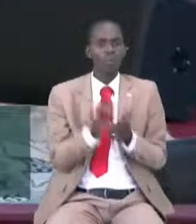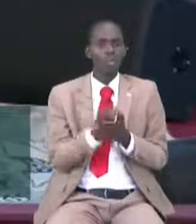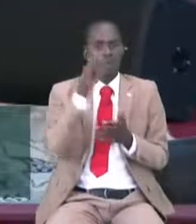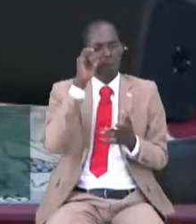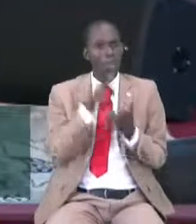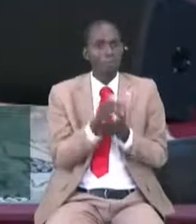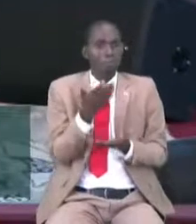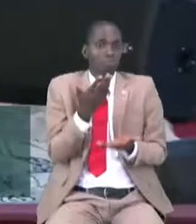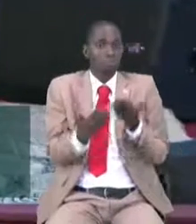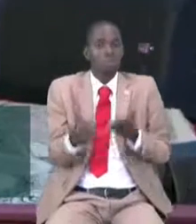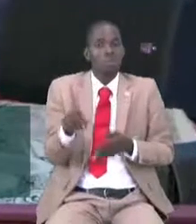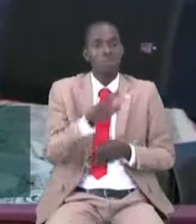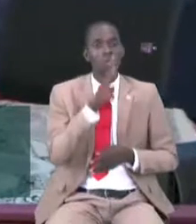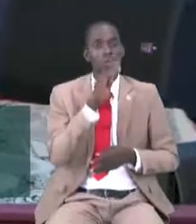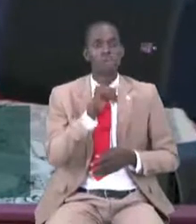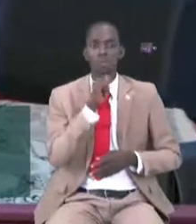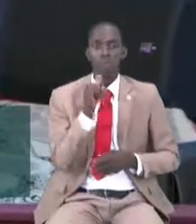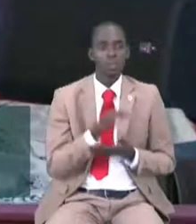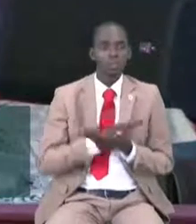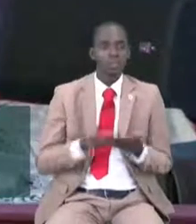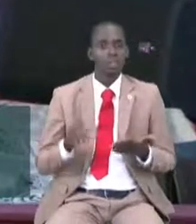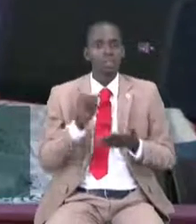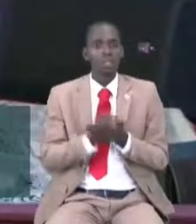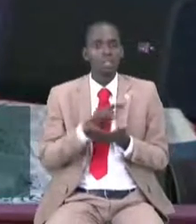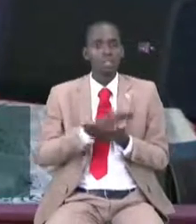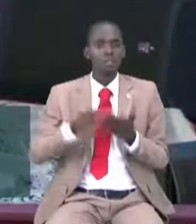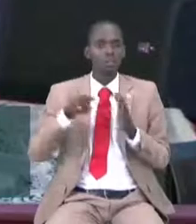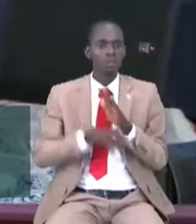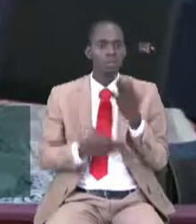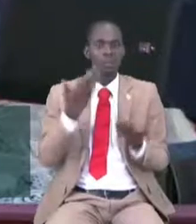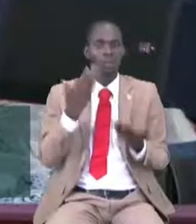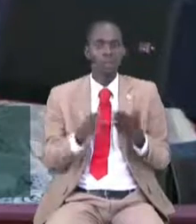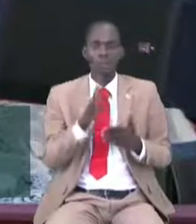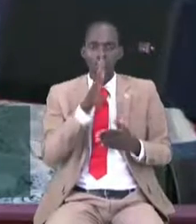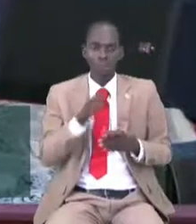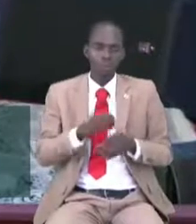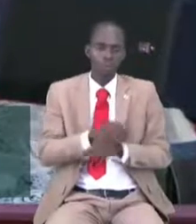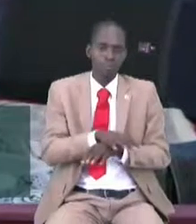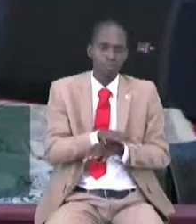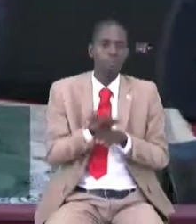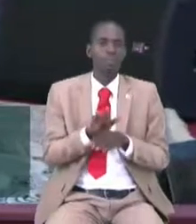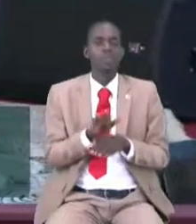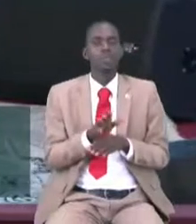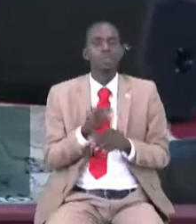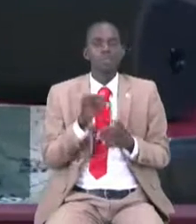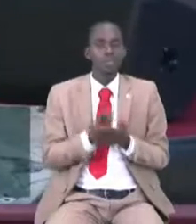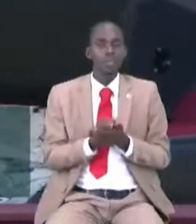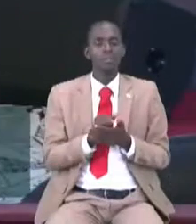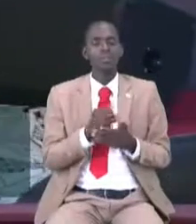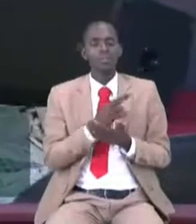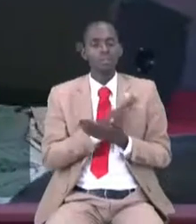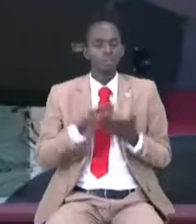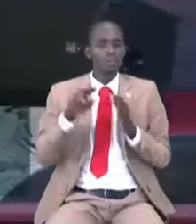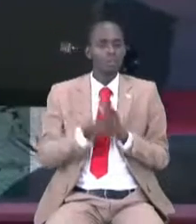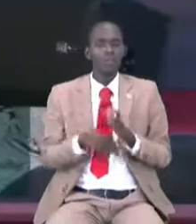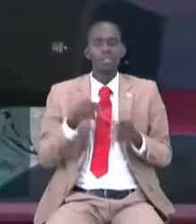imputée. Que la justice, le genre de justice approuvée par Dieu,